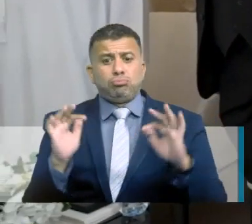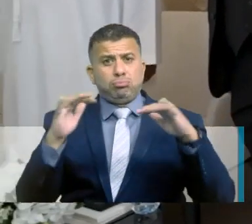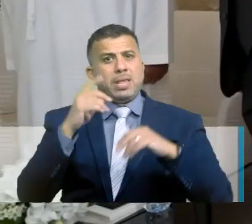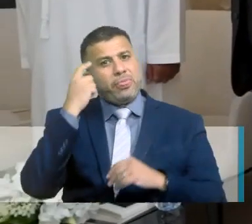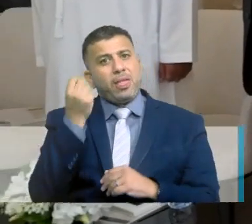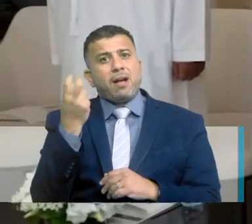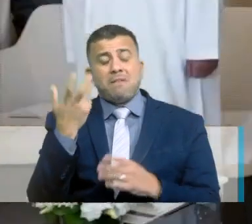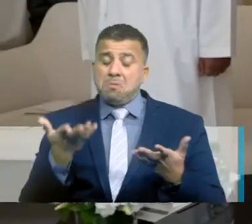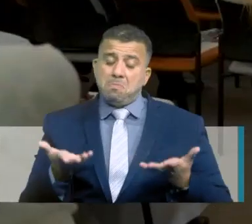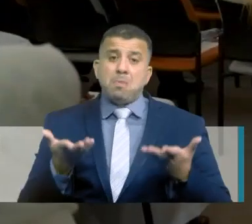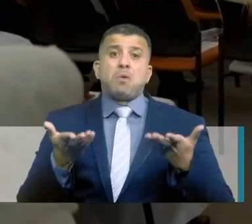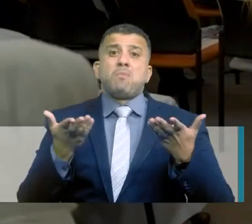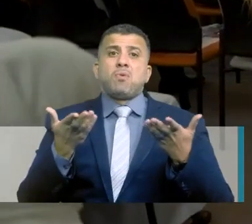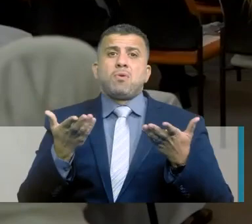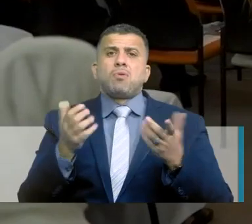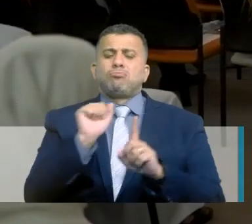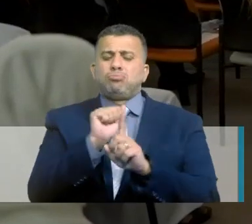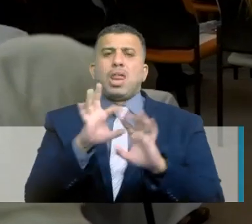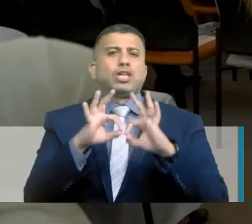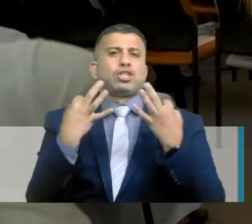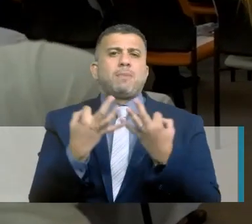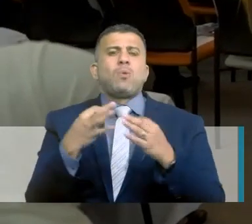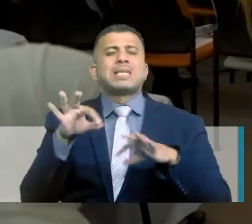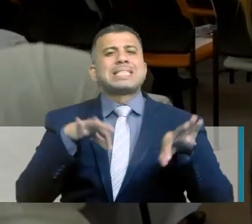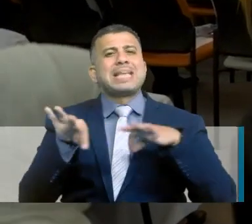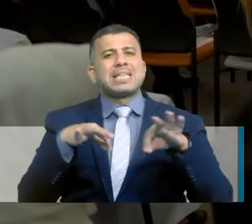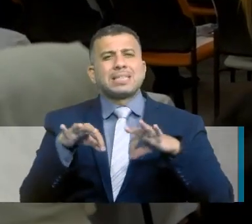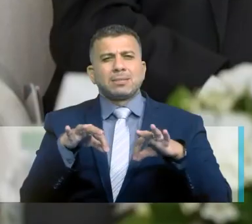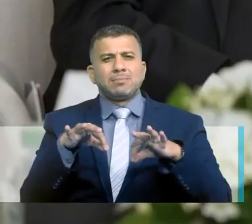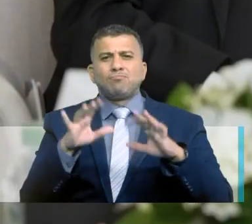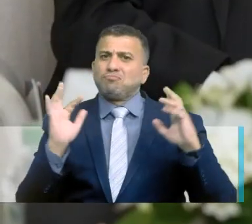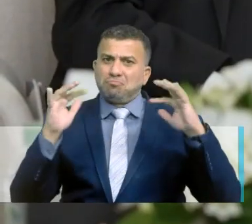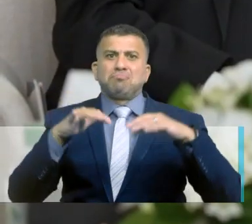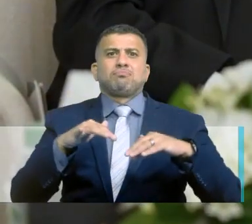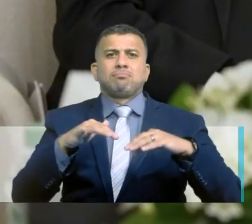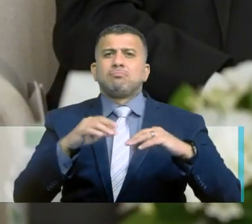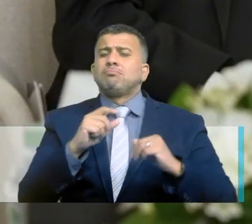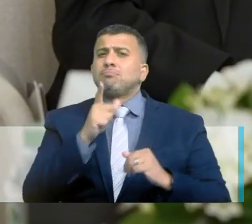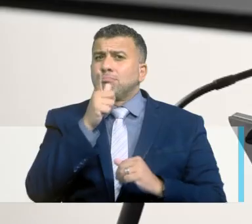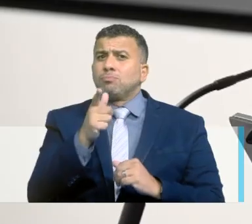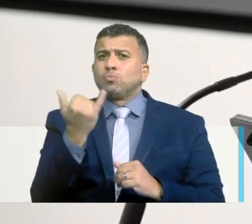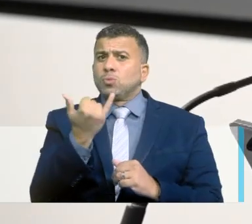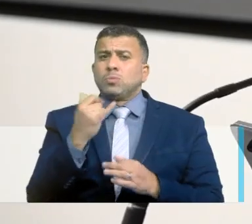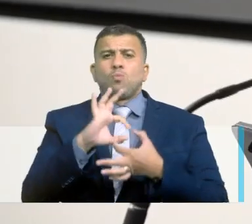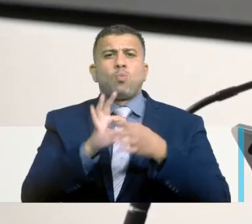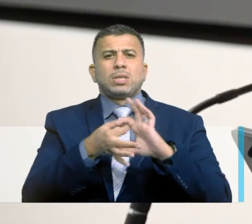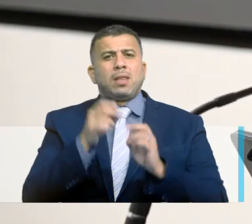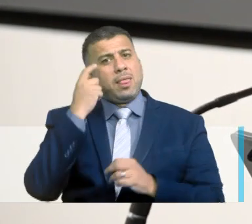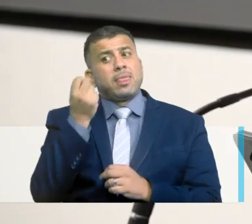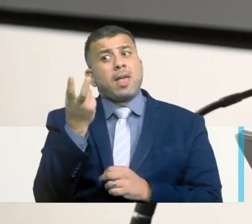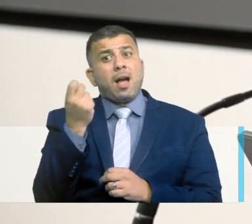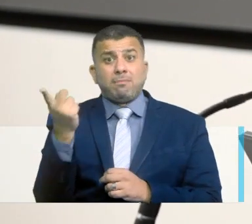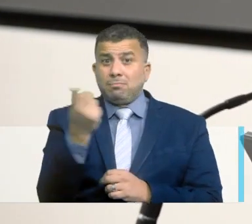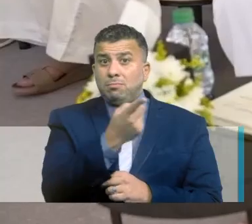الثقافيه المرموقه وذوي الشان الاجتماعي والسياسي واشار سموه الى دور المؤسسات